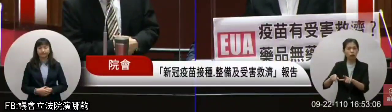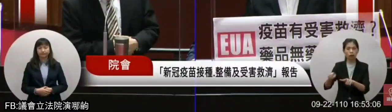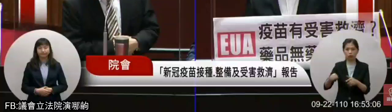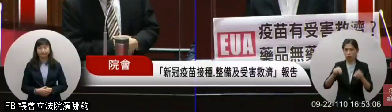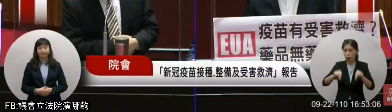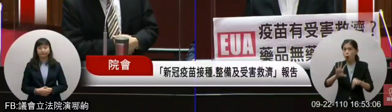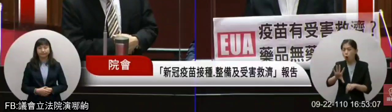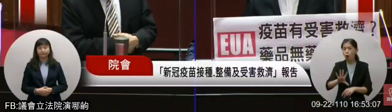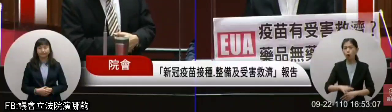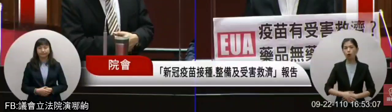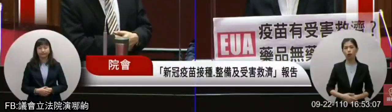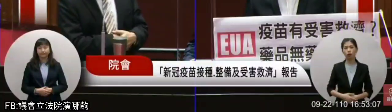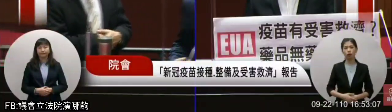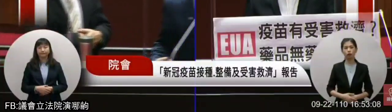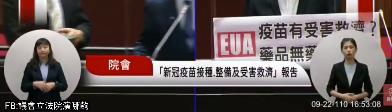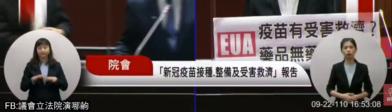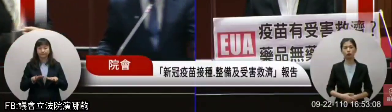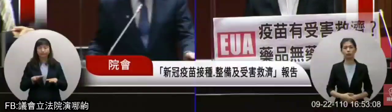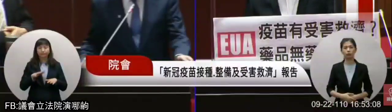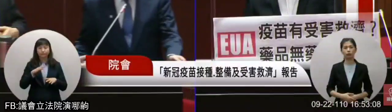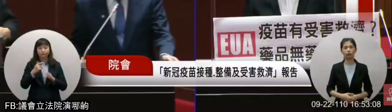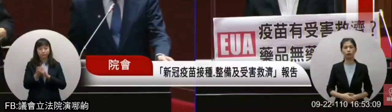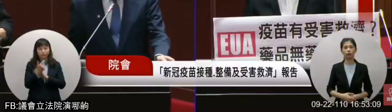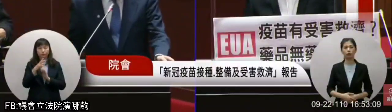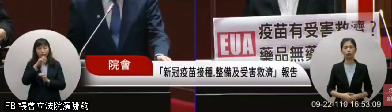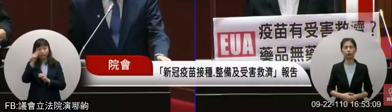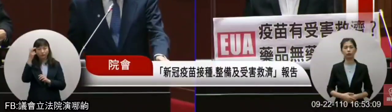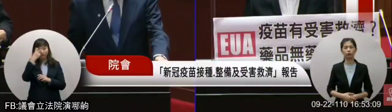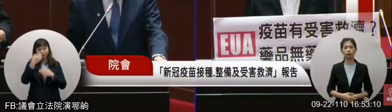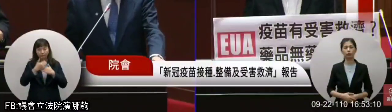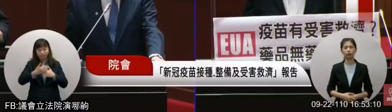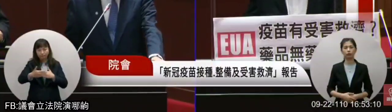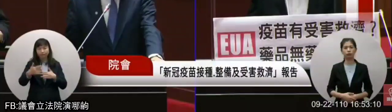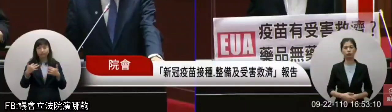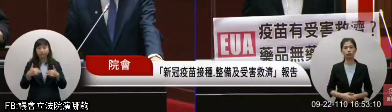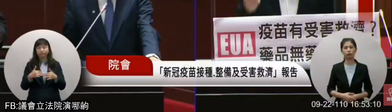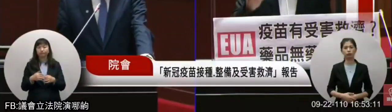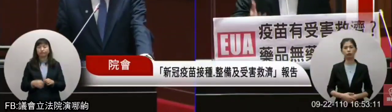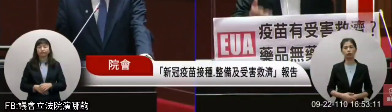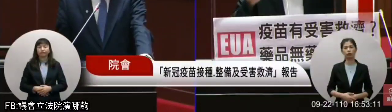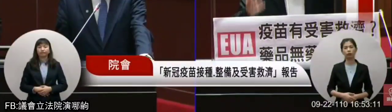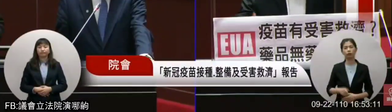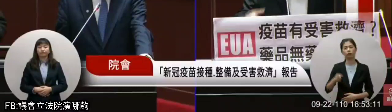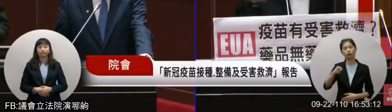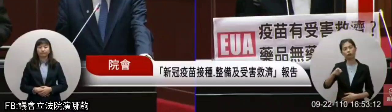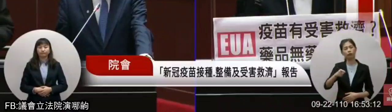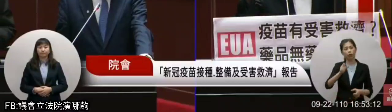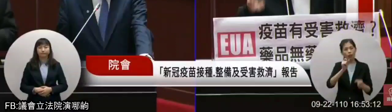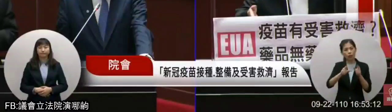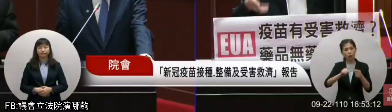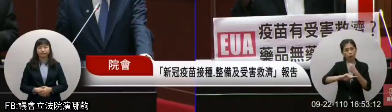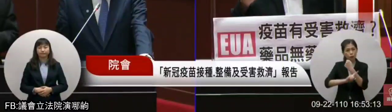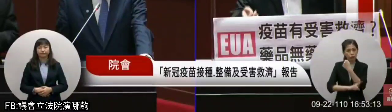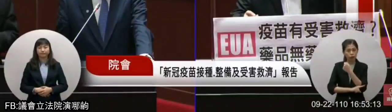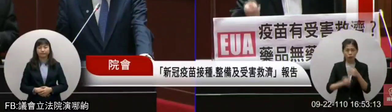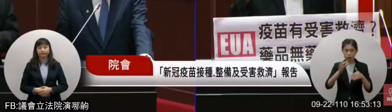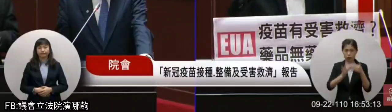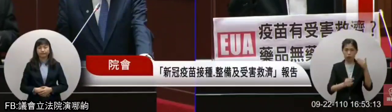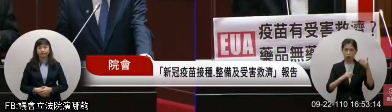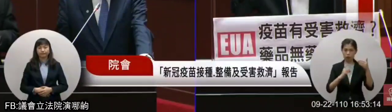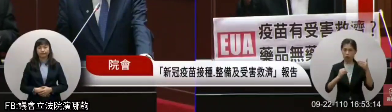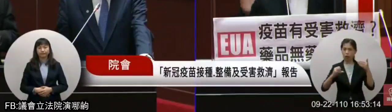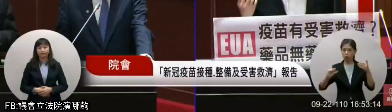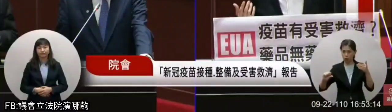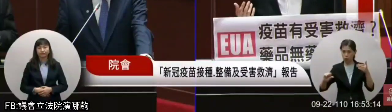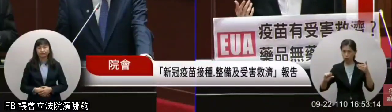办？ 对，我们现在积极赶快把行政程序处理完毕、 啊、这糟糕了，因为根据采购法105条，它是